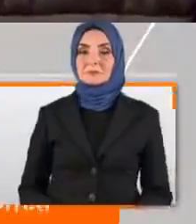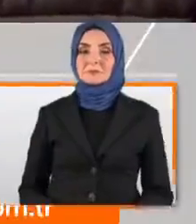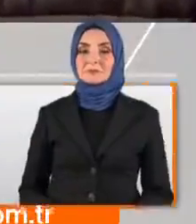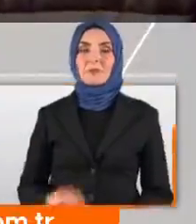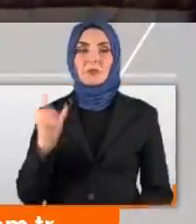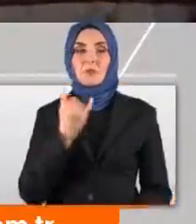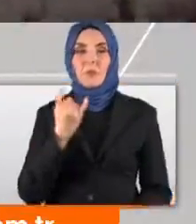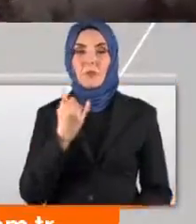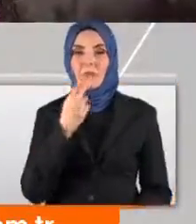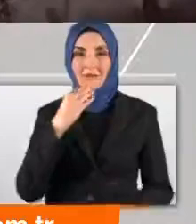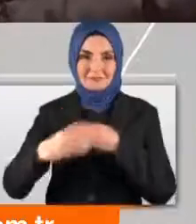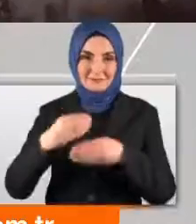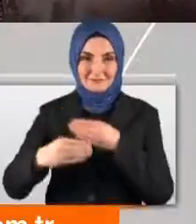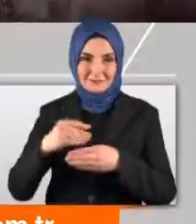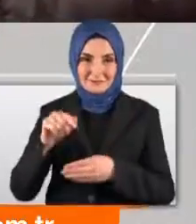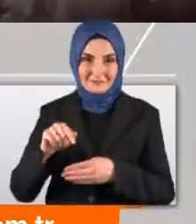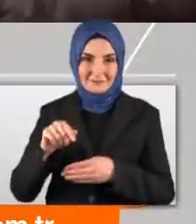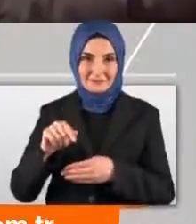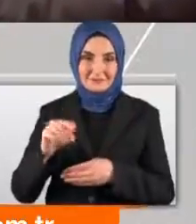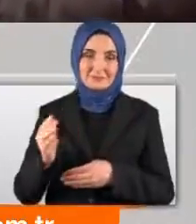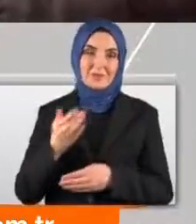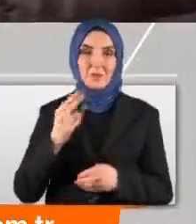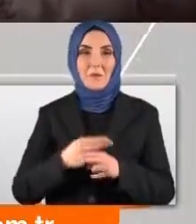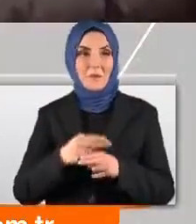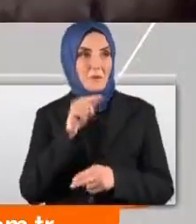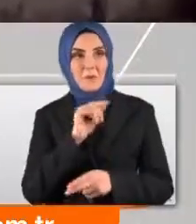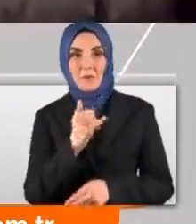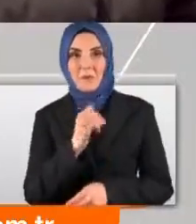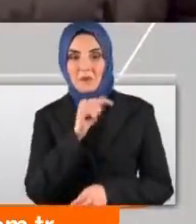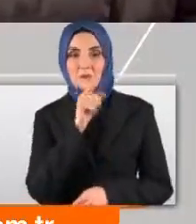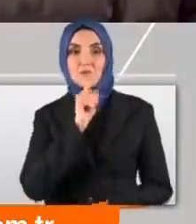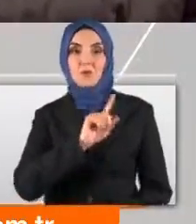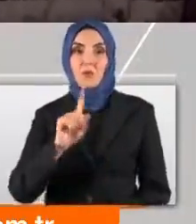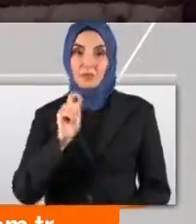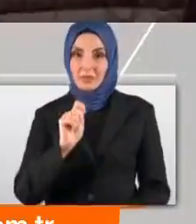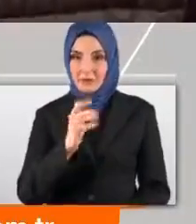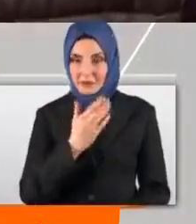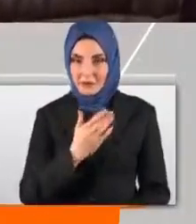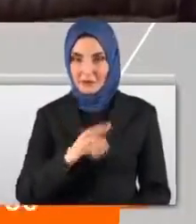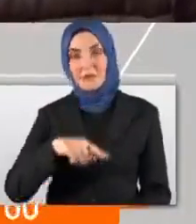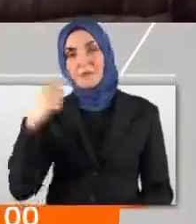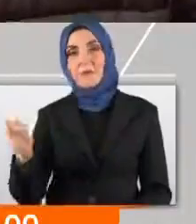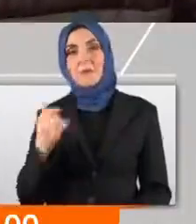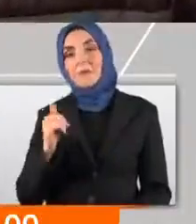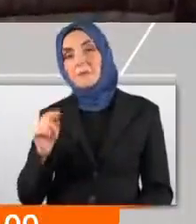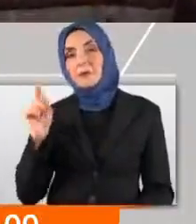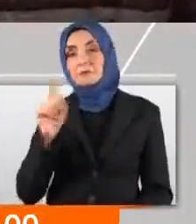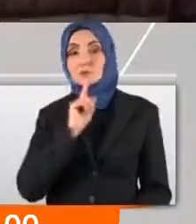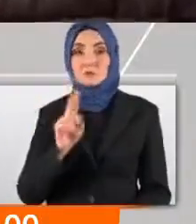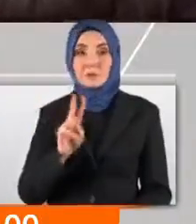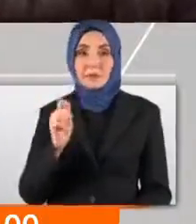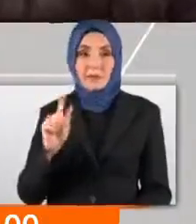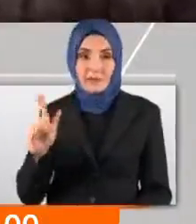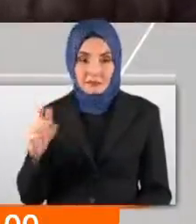Tuvalet kağıdı burada diyelim A markette 110 lira, B markette 120 lira,